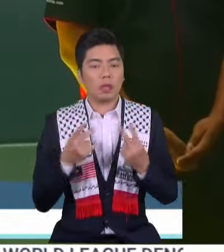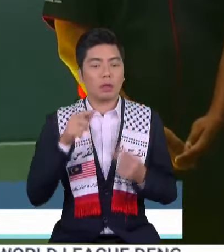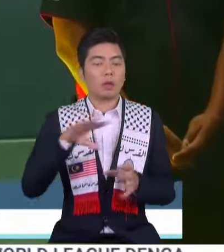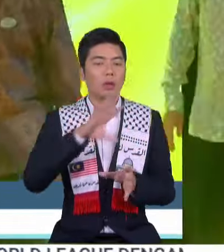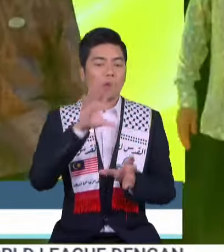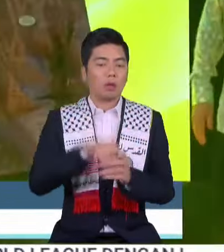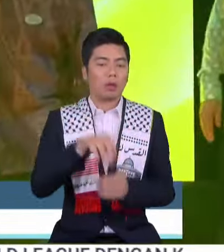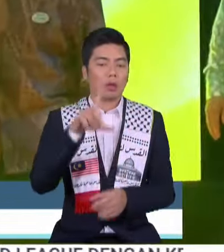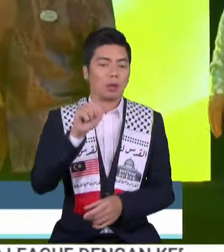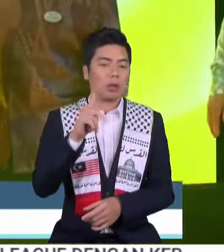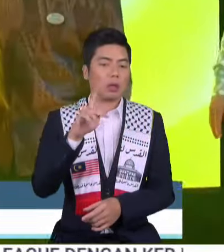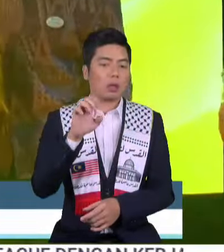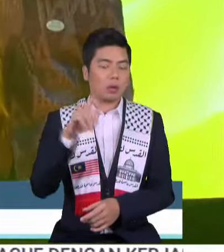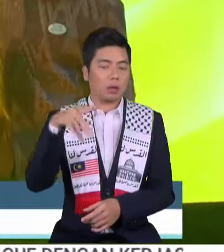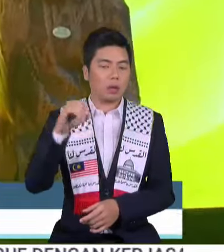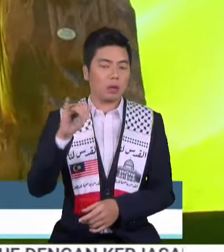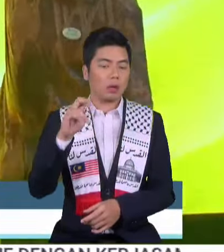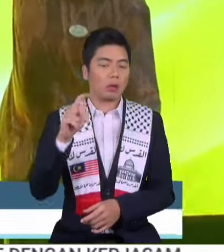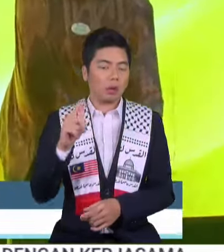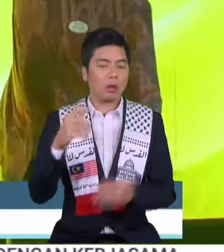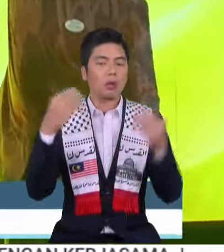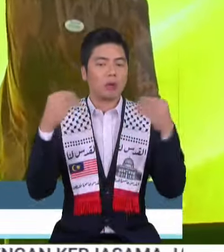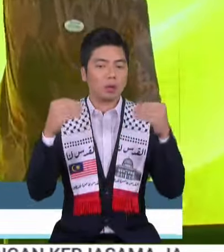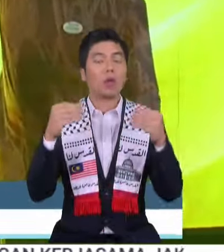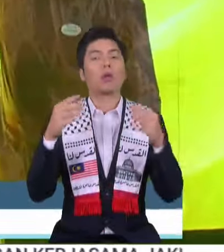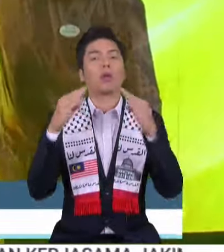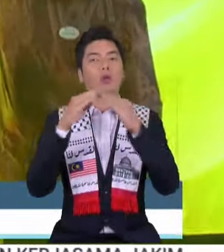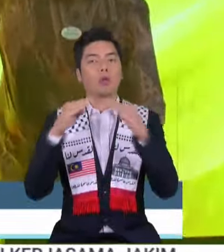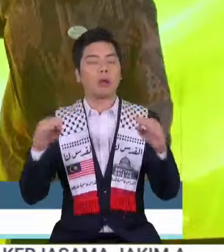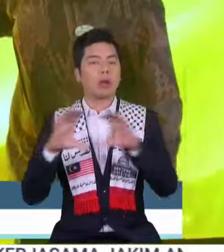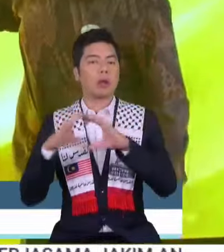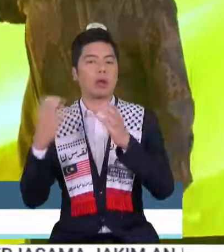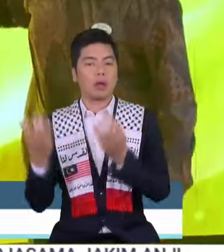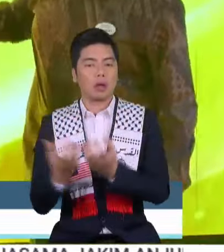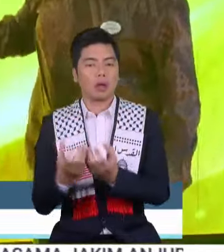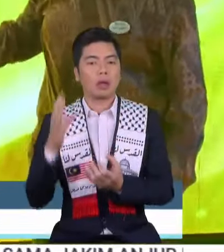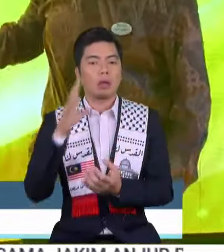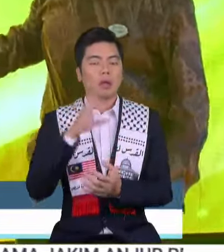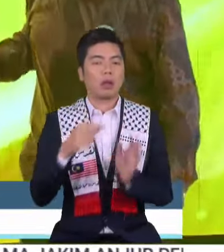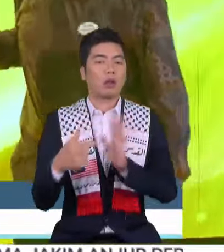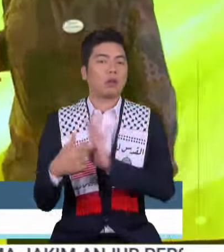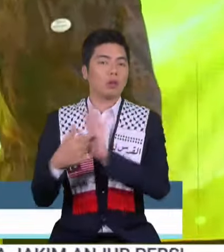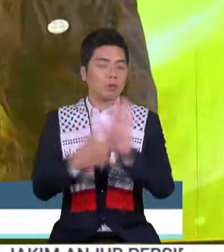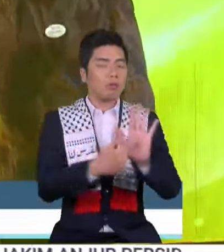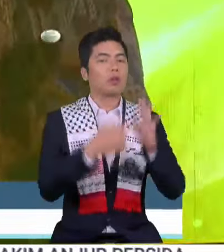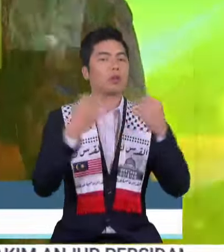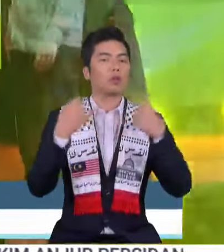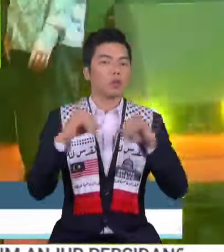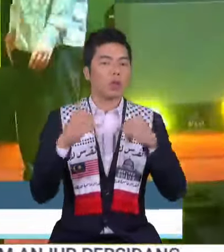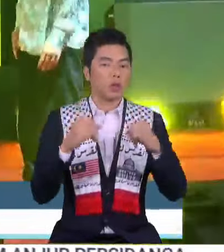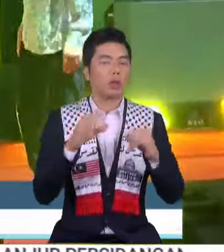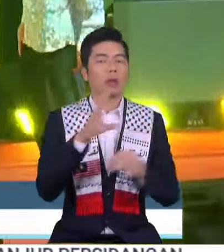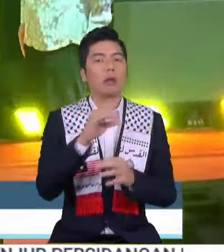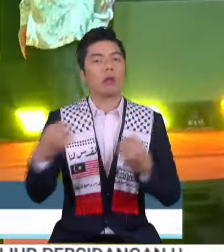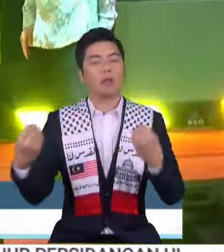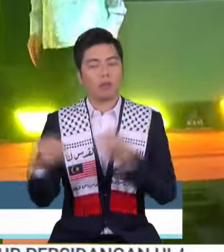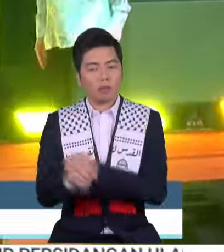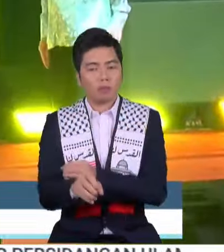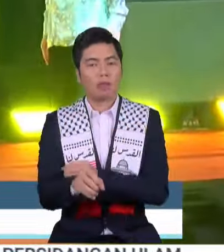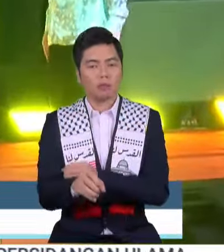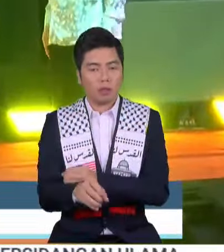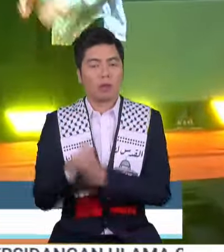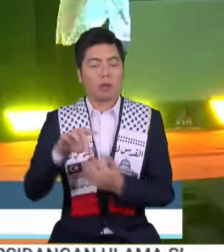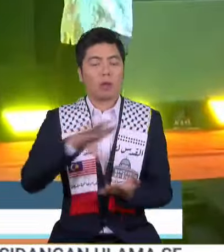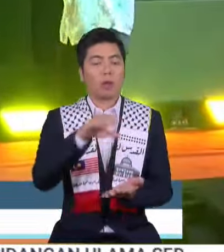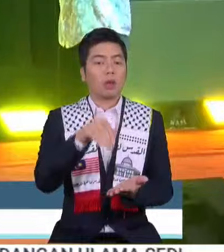Point Central, Pusat Runcit, Lake Point Club, Rumah Club serta Lake Point Gallery, Galeri Jualan dan Pejabat. Lake Point